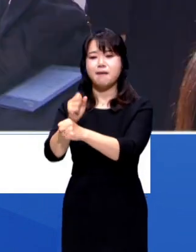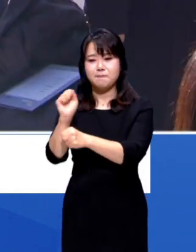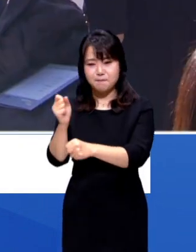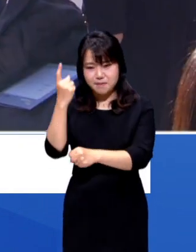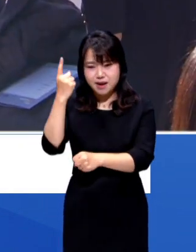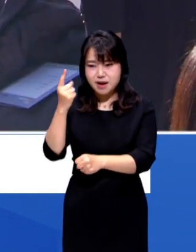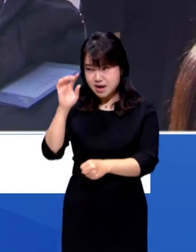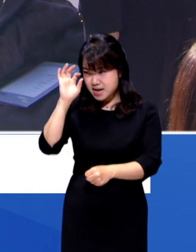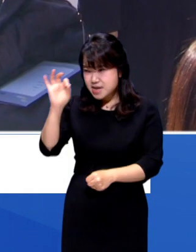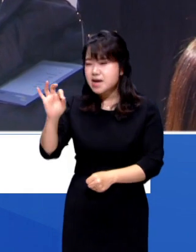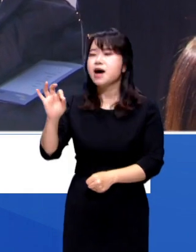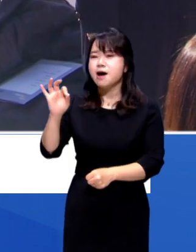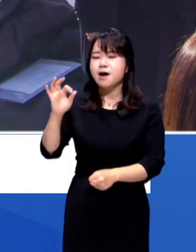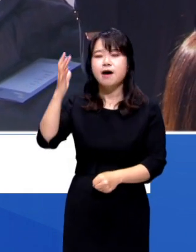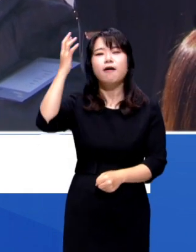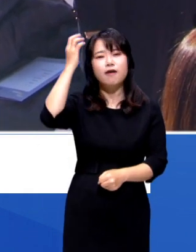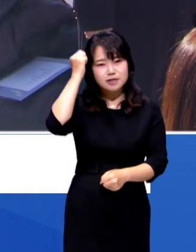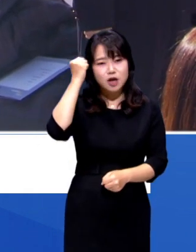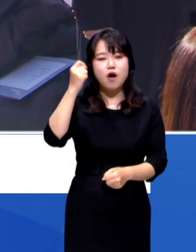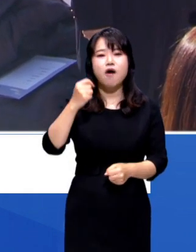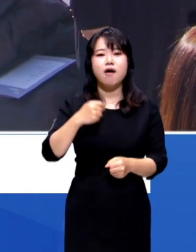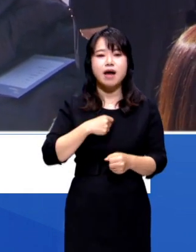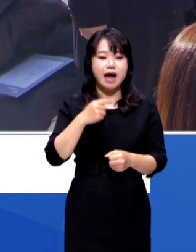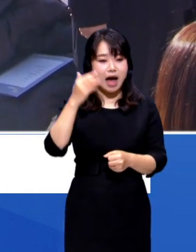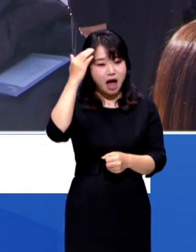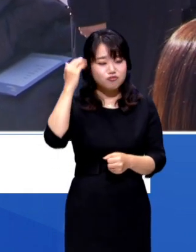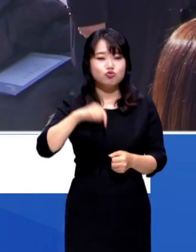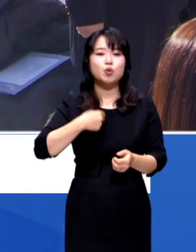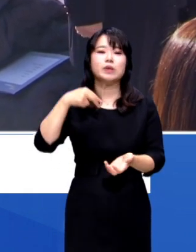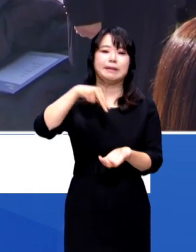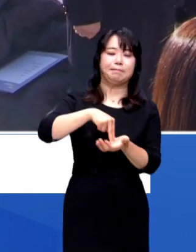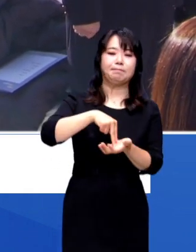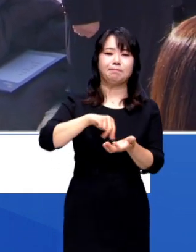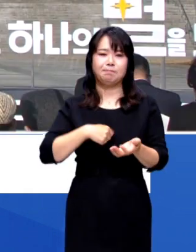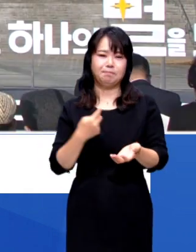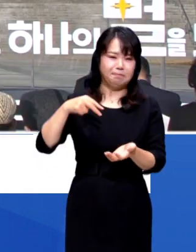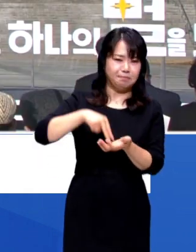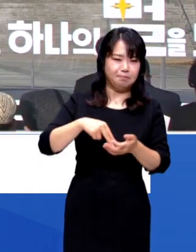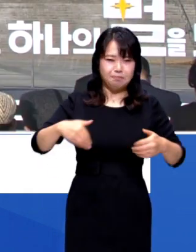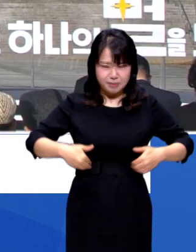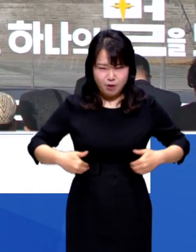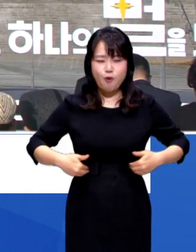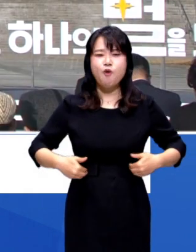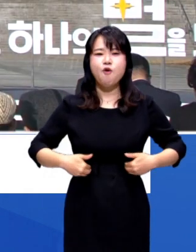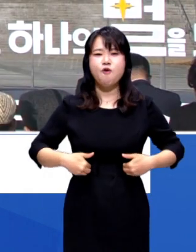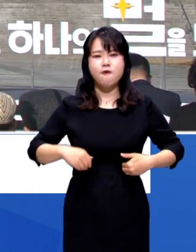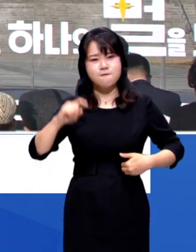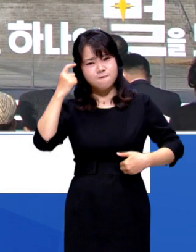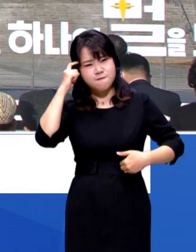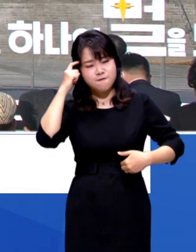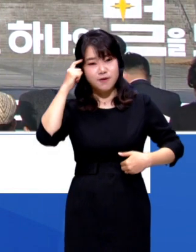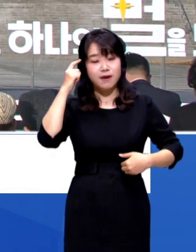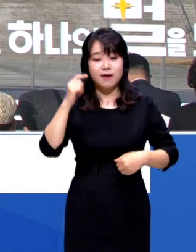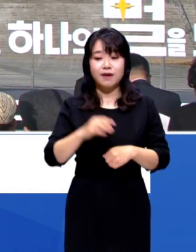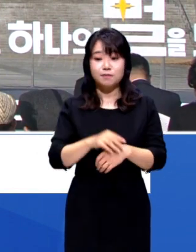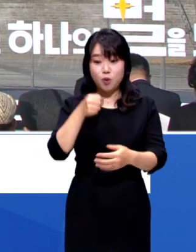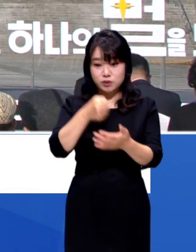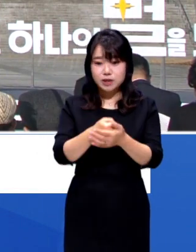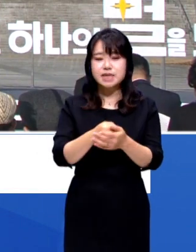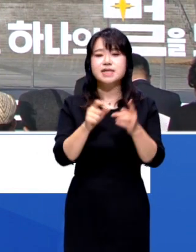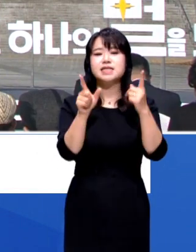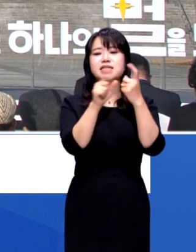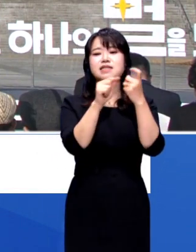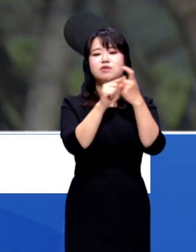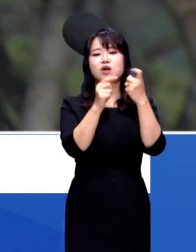그 뜻을 받들어가지고 독립을 하자, 독립을 쟁취하자 하는 의미로 그 11월 17일을